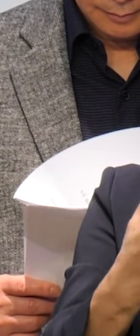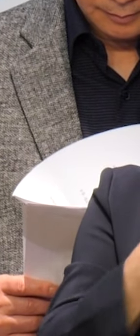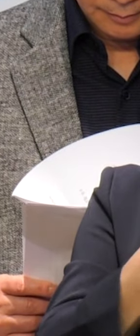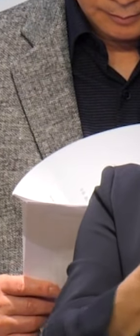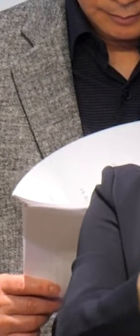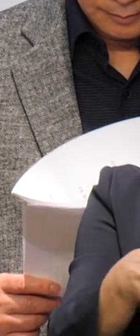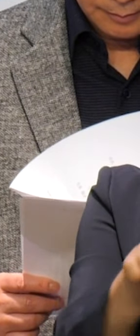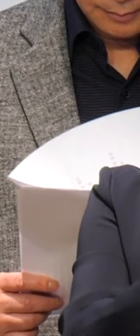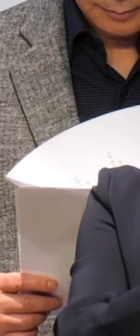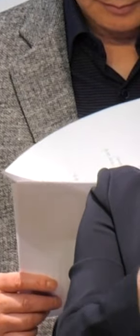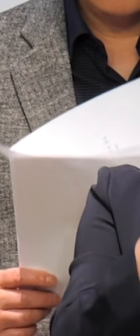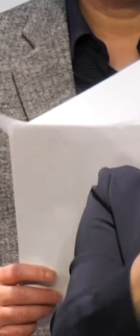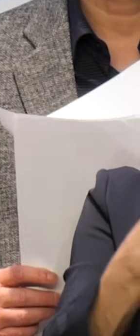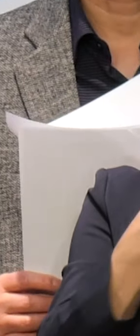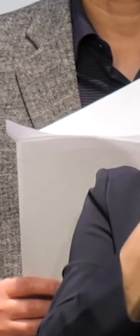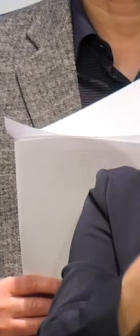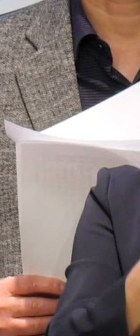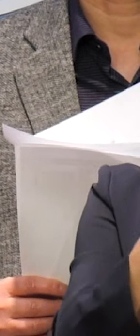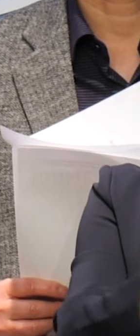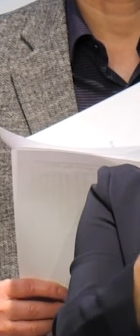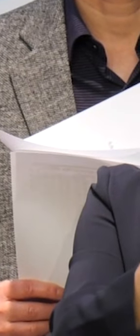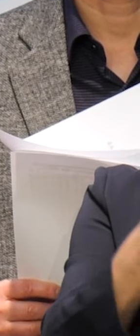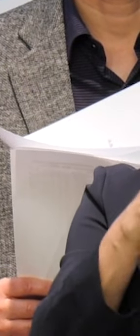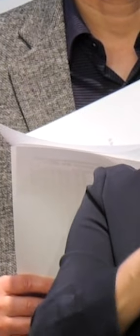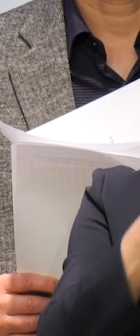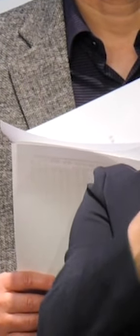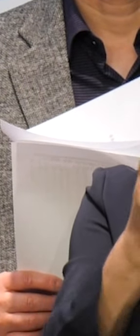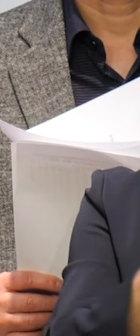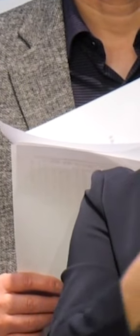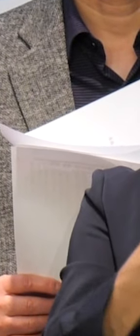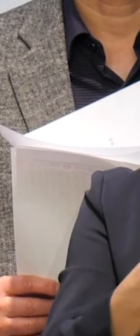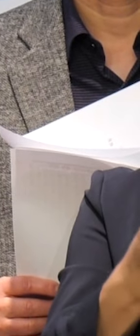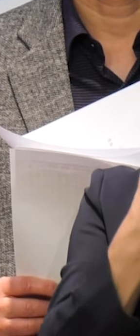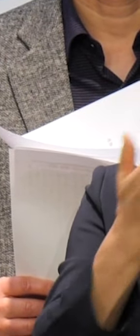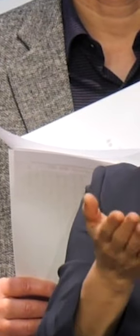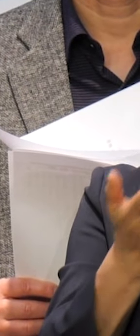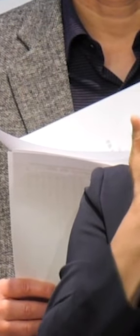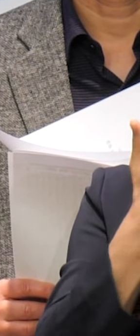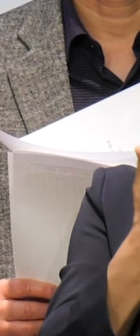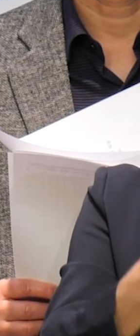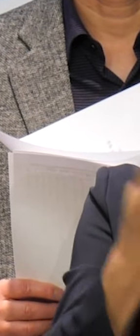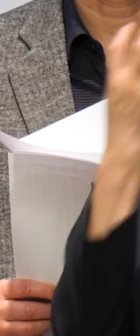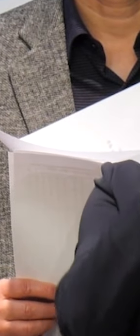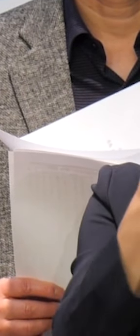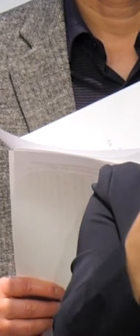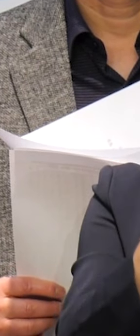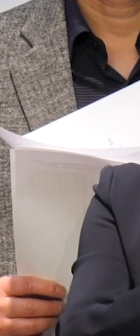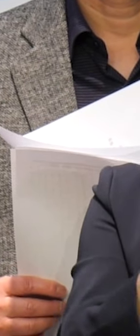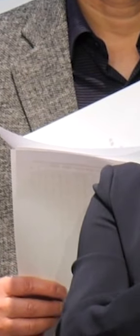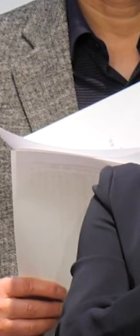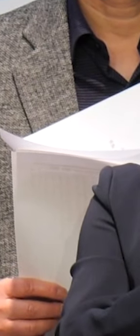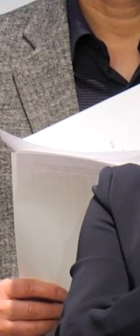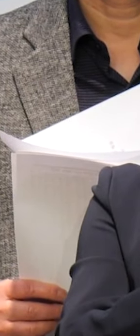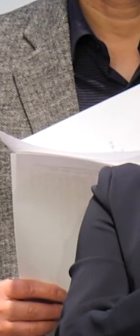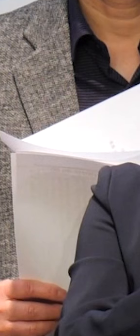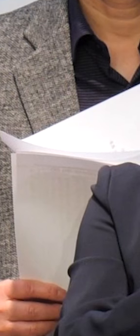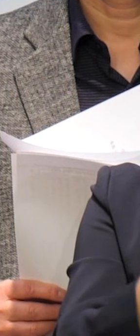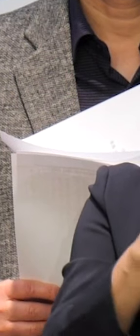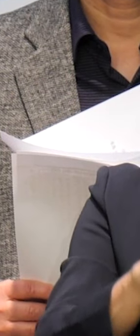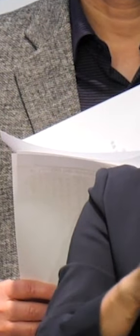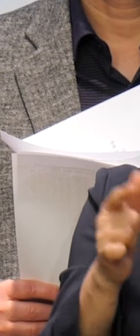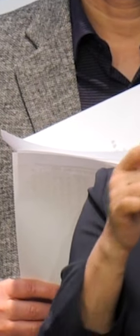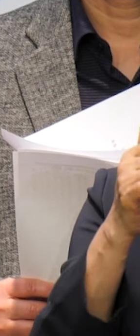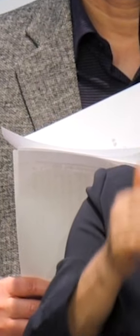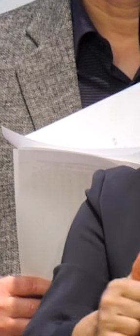위한 가격 안정제의 도입을 골자로 한 양곡관리법 및 농안법, 한우산업의 경쟁력